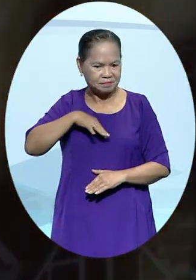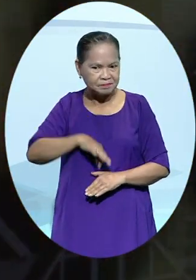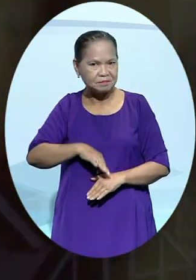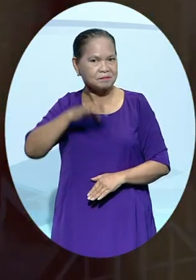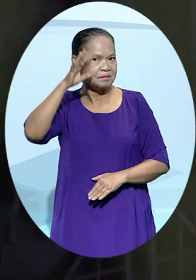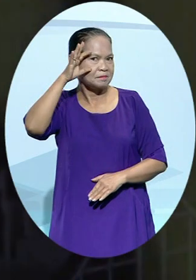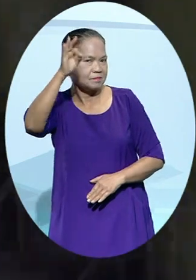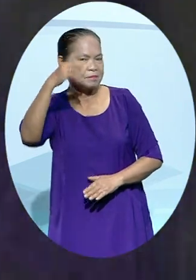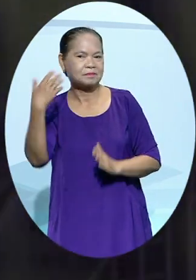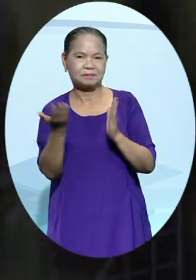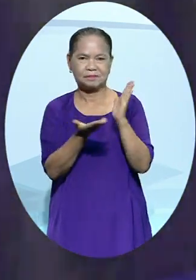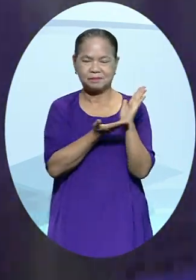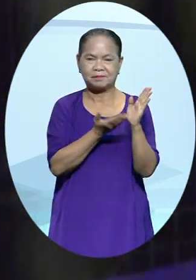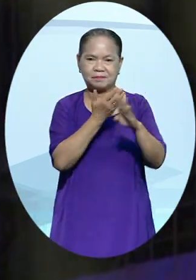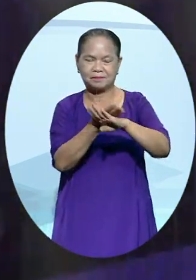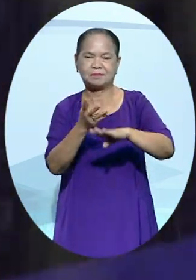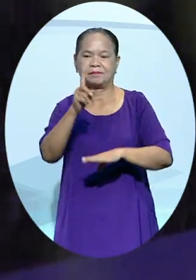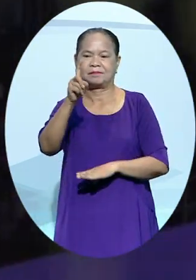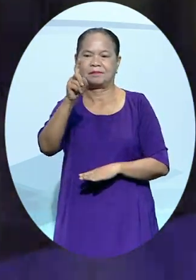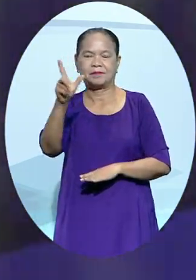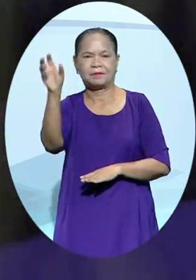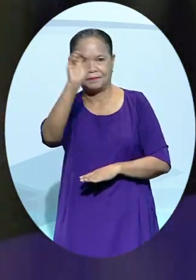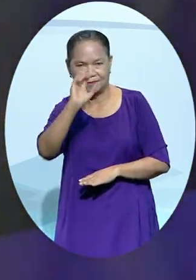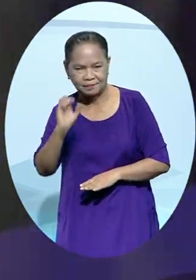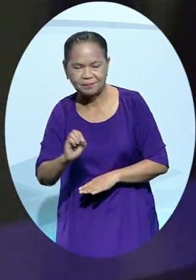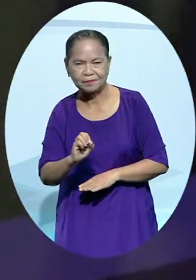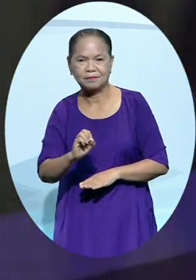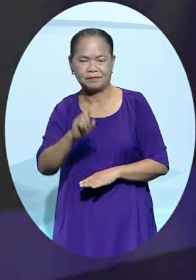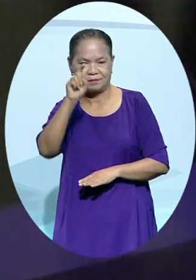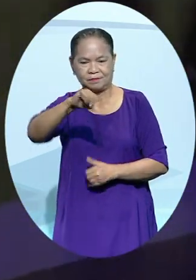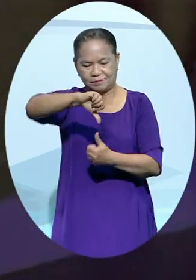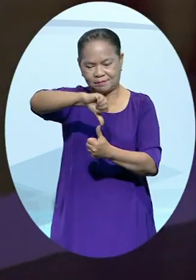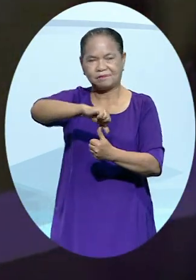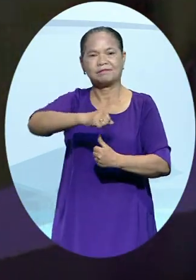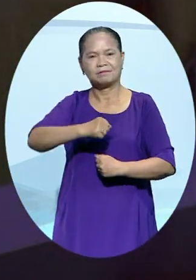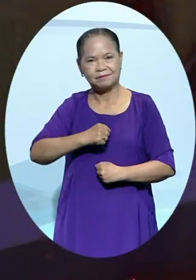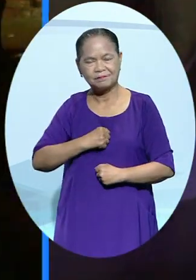sản phẩm và dịch vụ. Hơn 97% đối tác hiện tại đều giữ vững mối quan hệ mật thiết